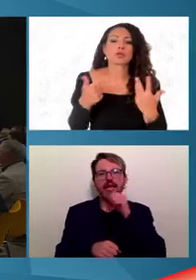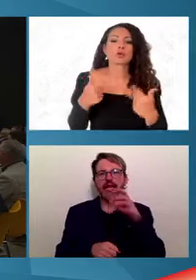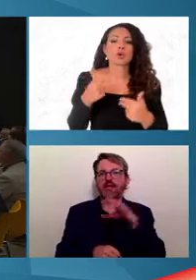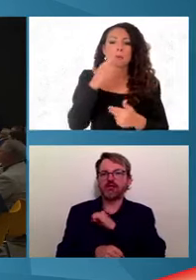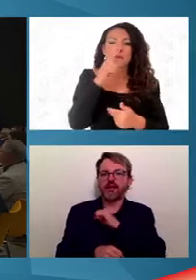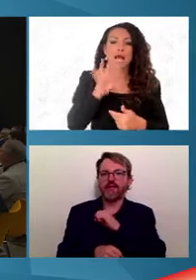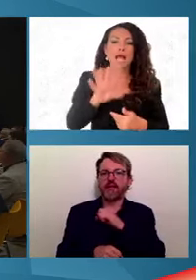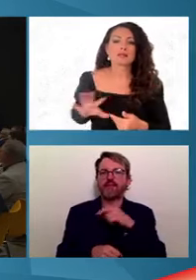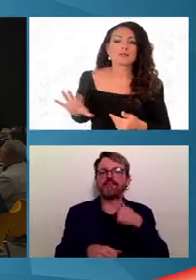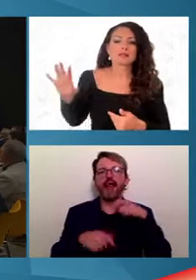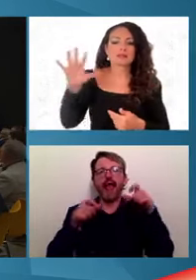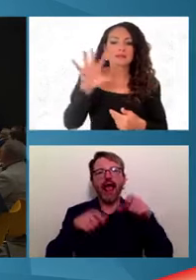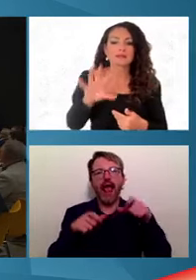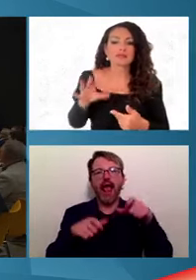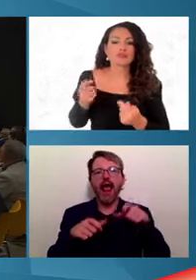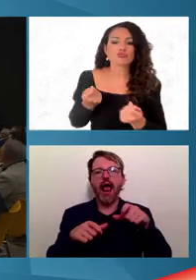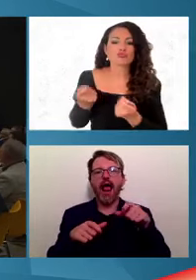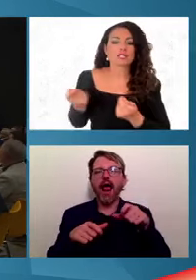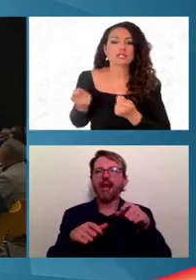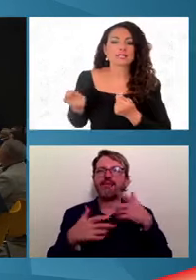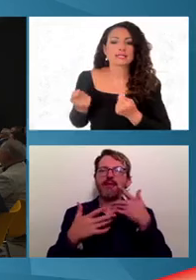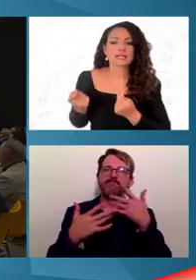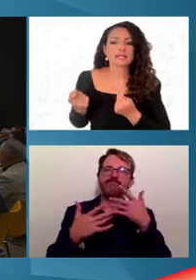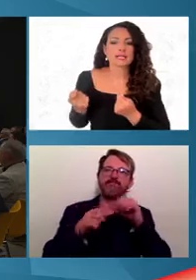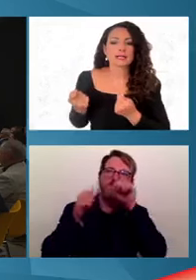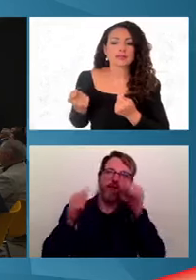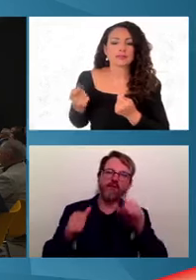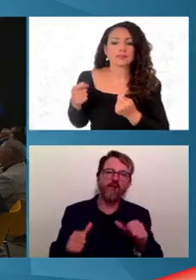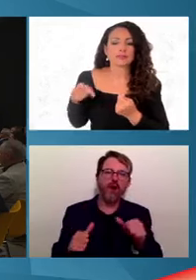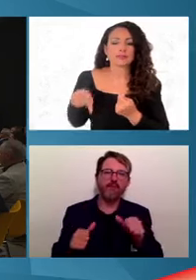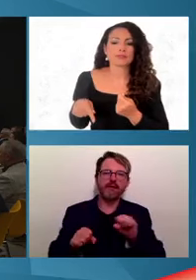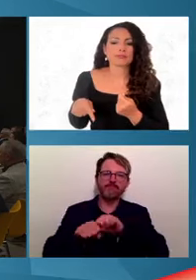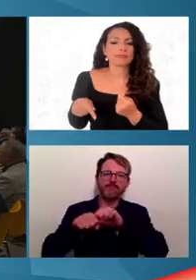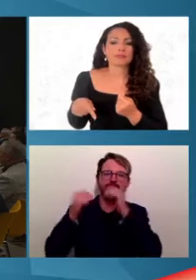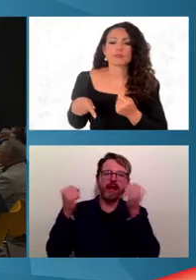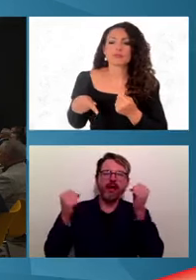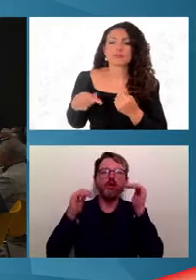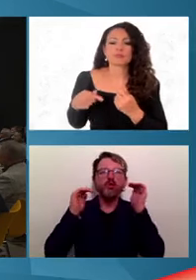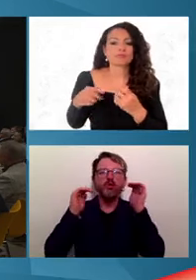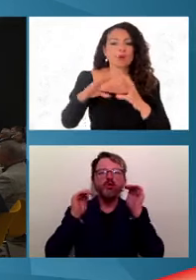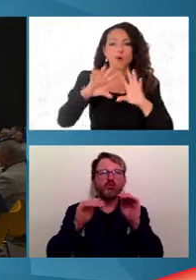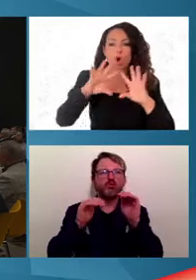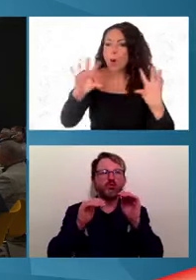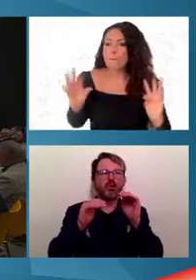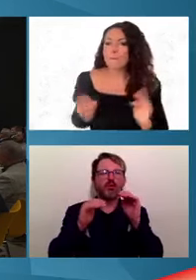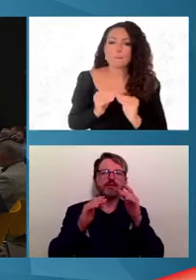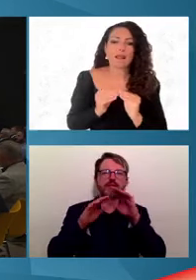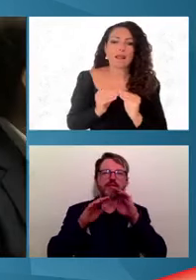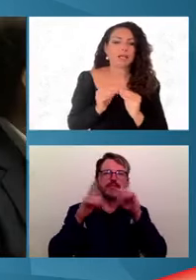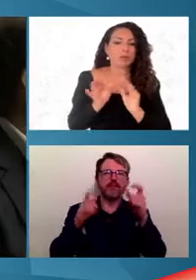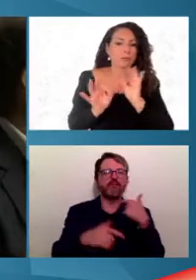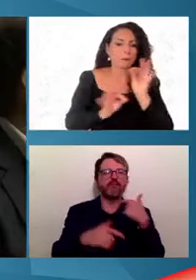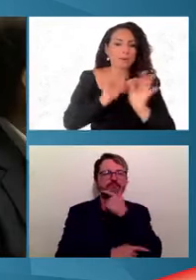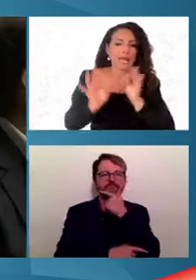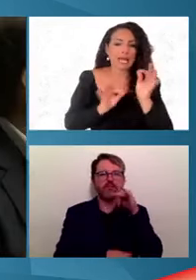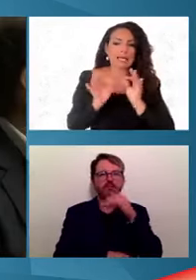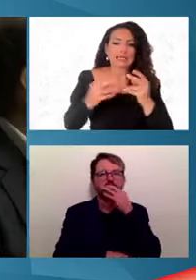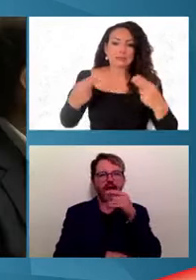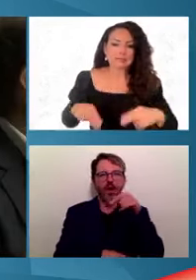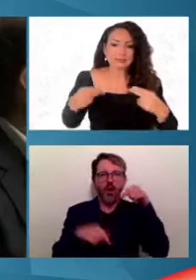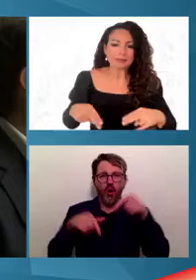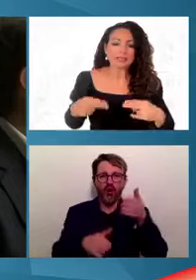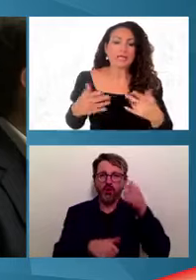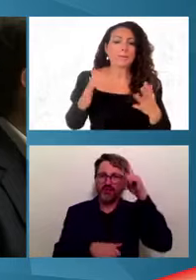alte Muster aufzubrechen. Schutzkategorien zu überdenken, zu fragen, ist das heute noch sinnvoll oder wie